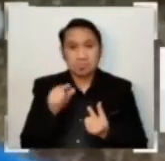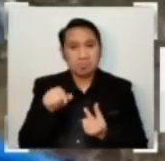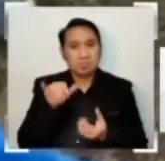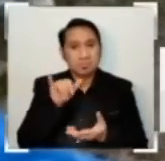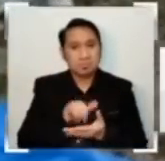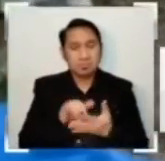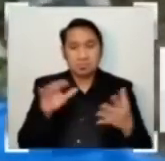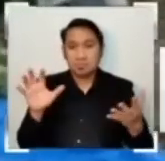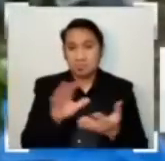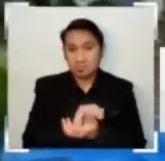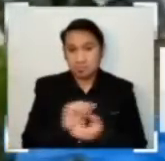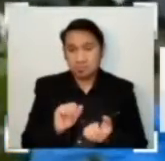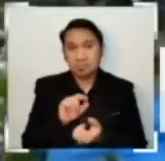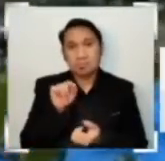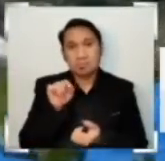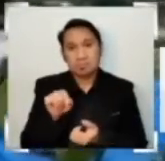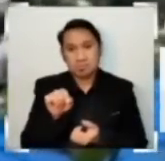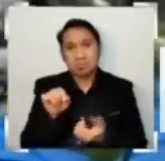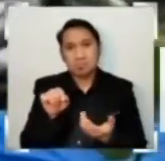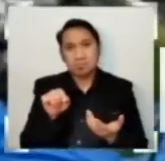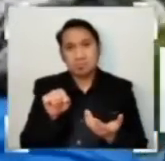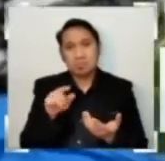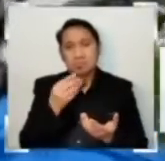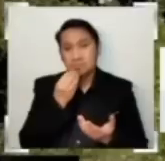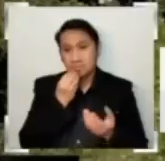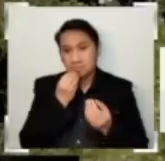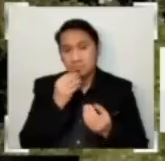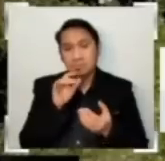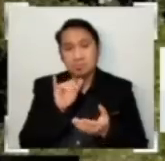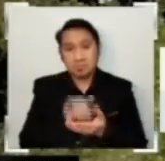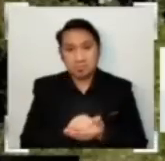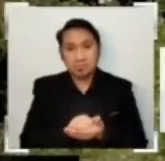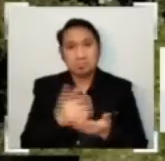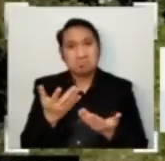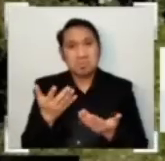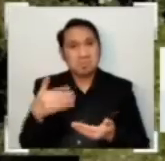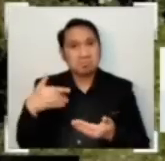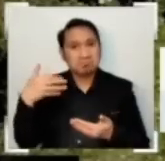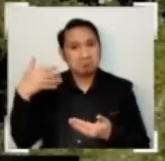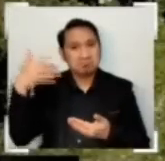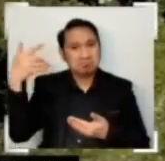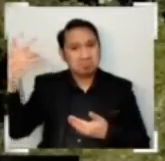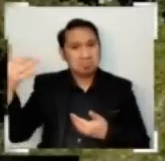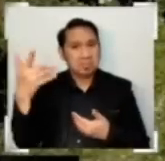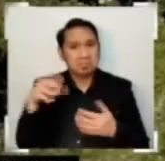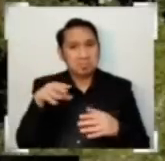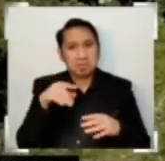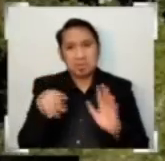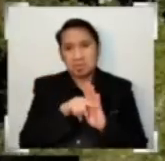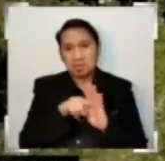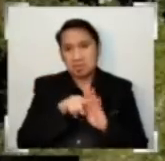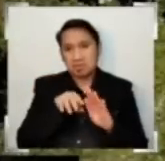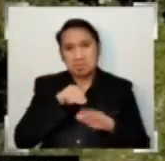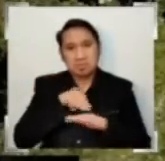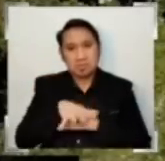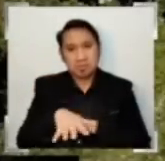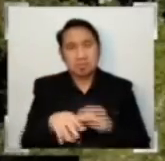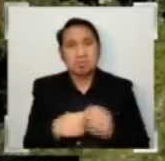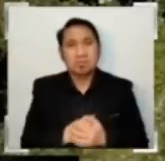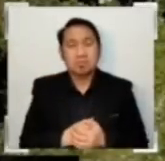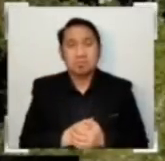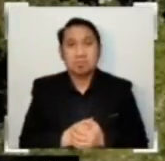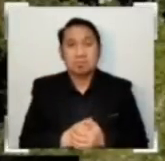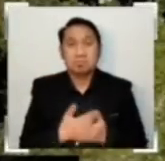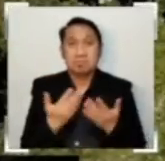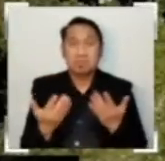chain ang isa lang sa mga long-term effect ng oil spill. The oil breaks up into other